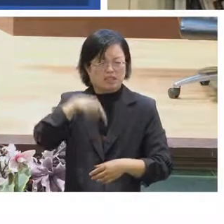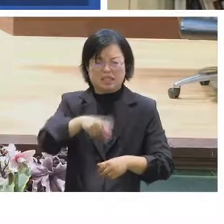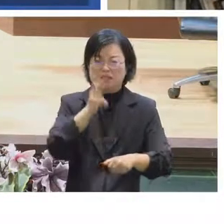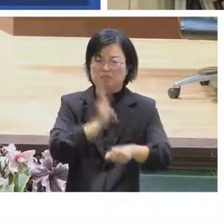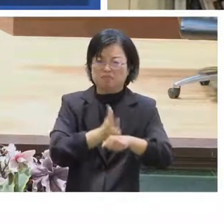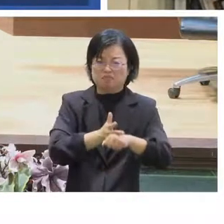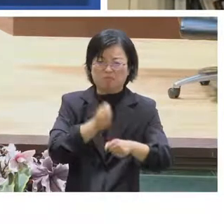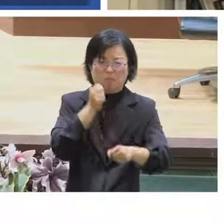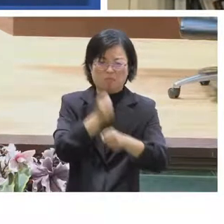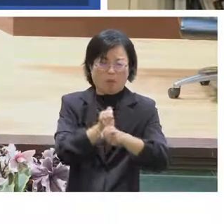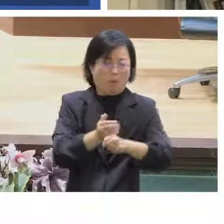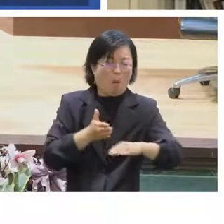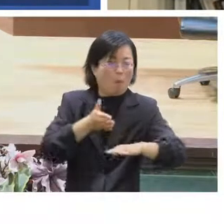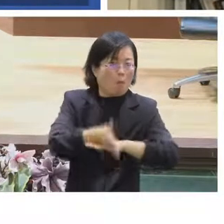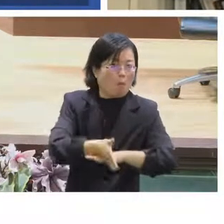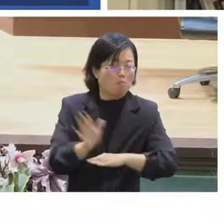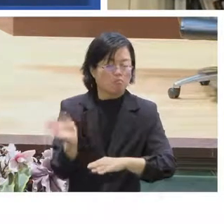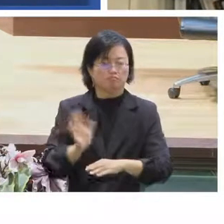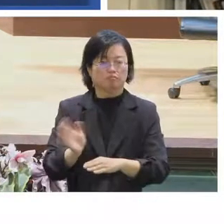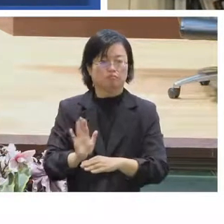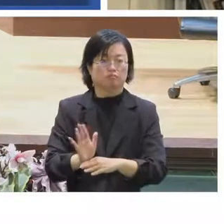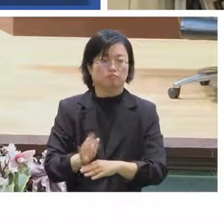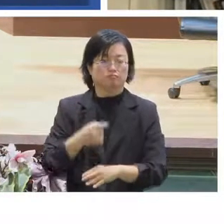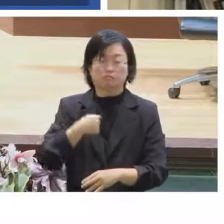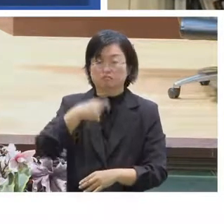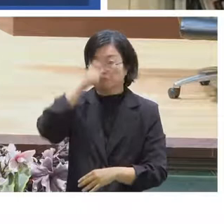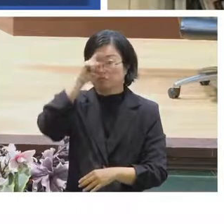是希望其实我们更希望是能够